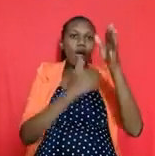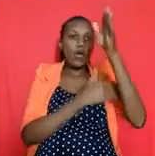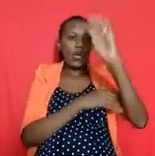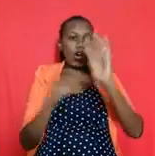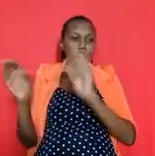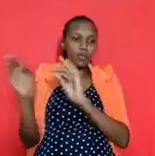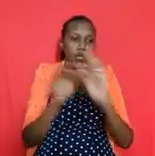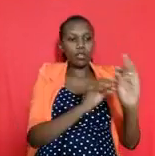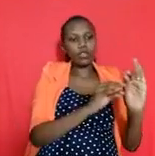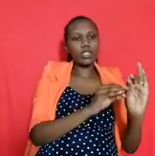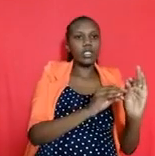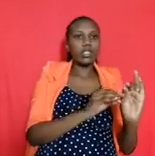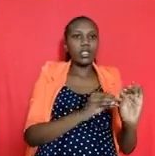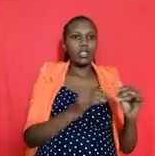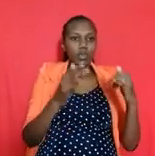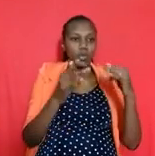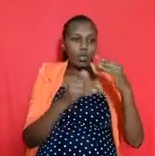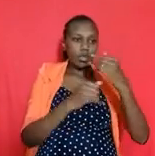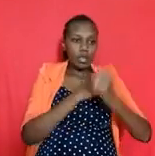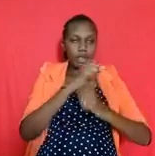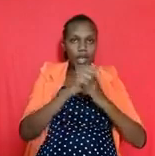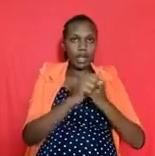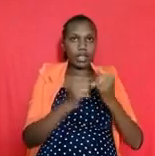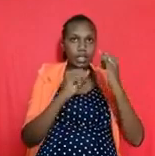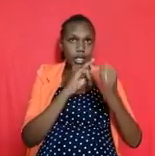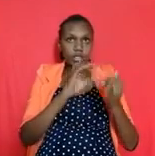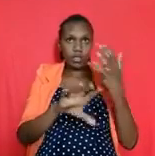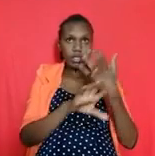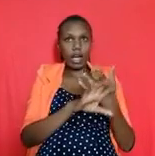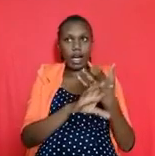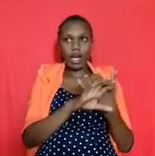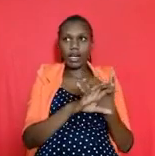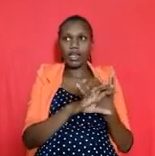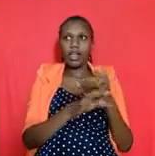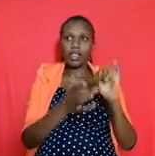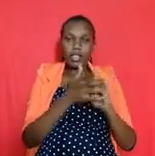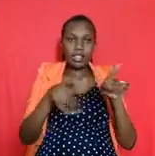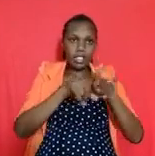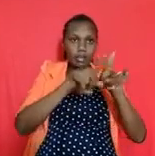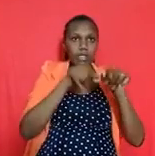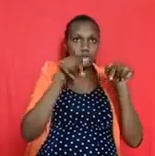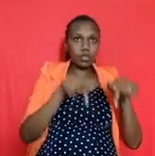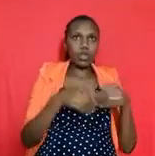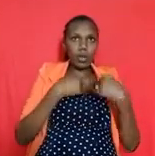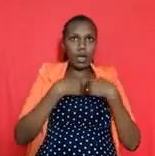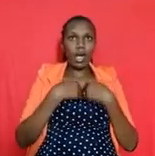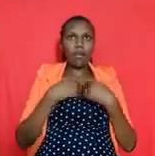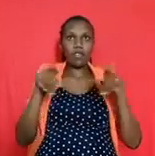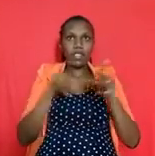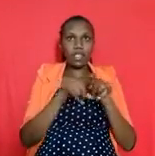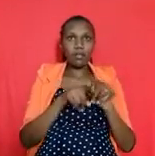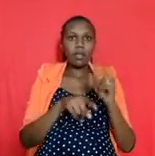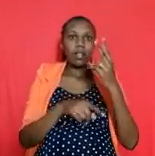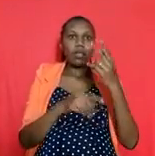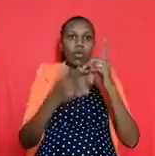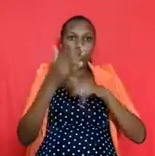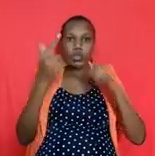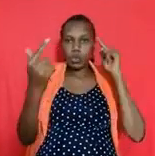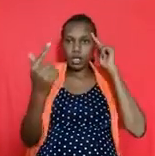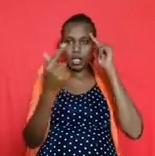hau ona mwaka ucio e muritu muno ati ona mwaka uyu ni egutuhotithia gukinyia ki hau turatanya